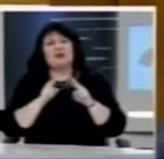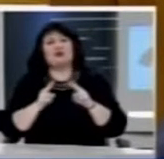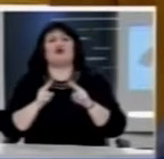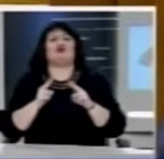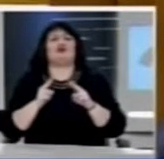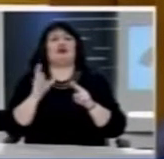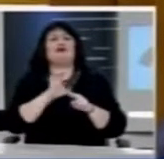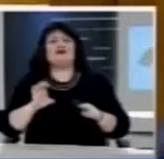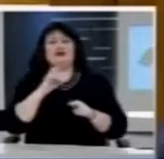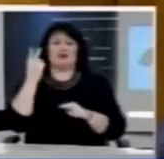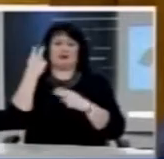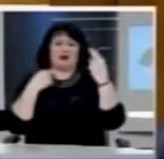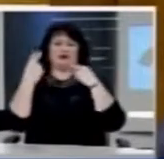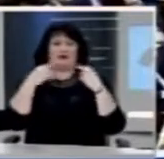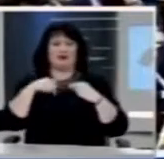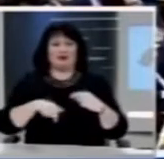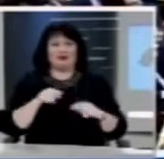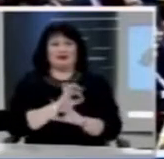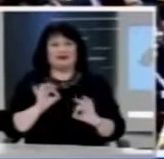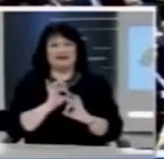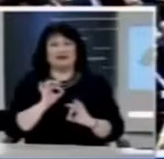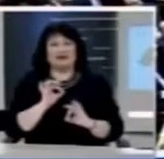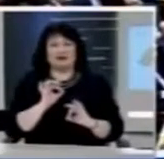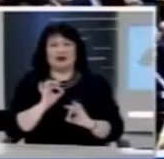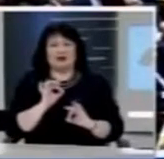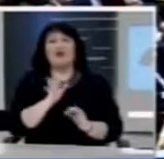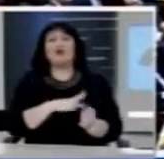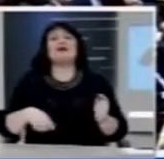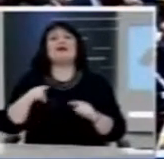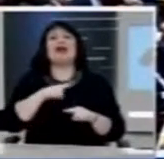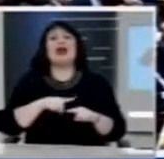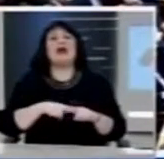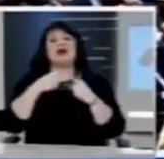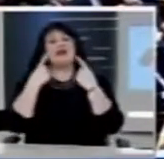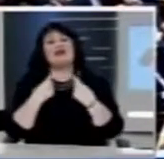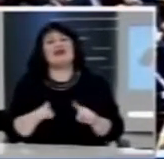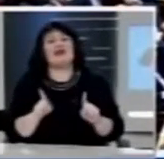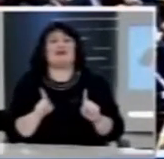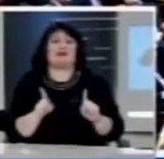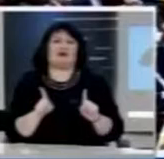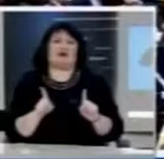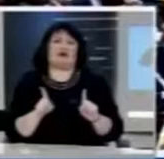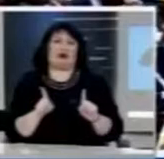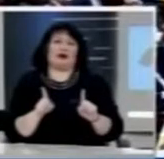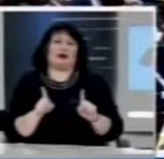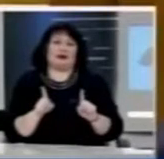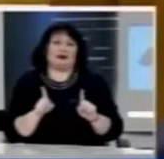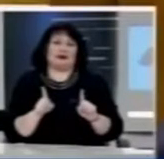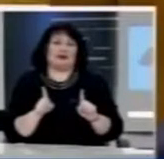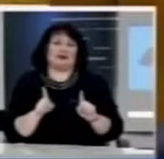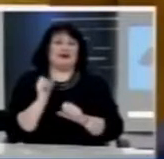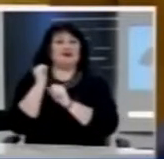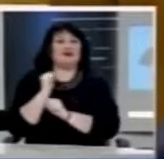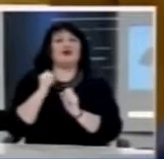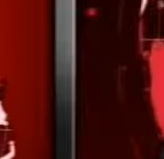κοινότητα, ότι σήμερα η Ελλάδα είναι μια διαφορετική χώρα από την Ελλάδα που παραλάβαμε το Γενάρη